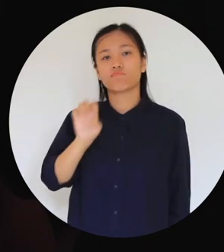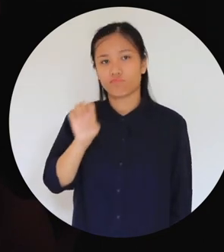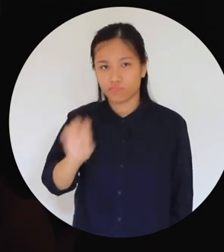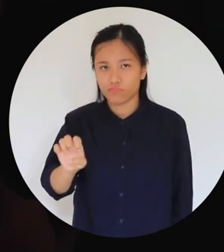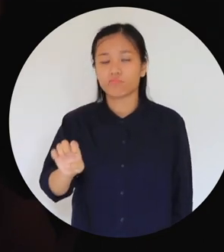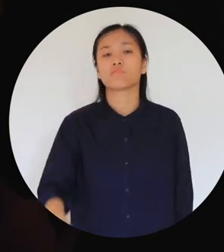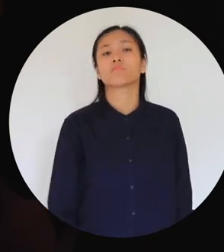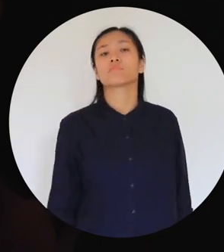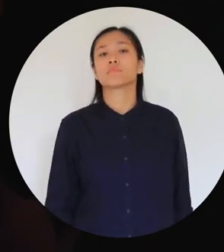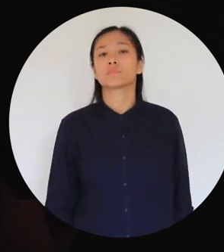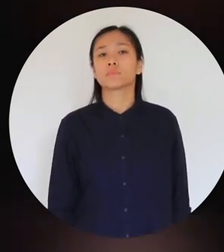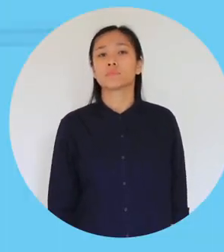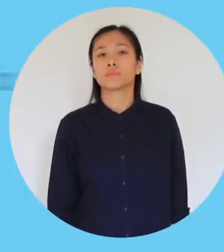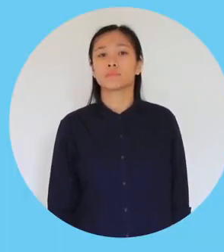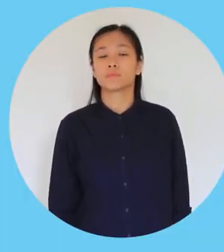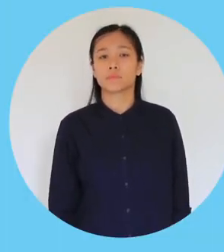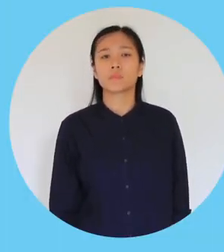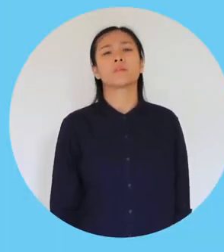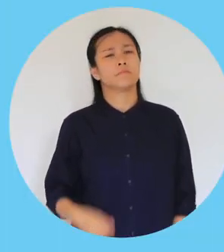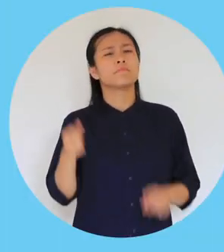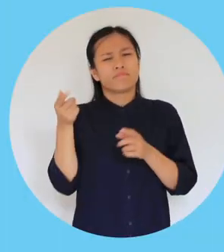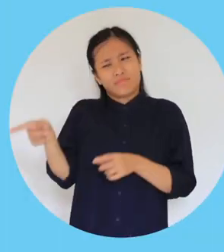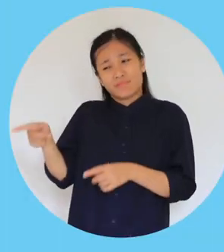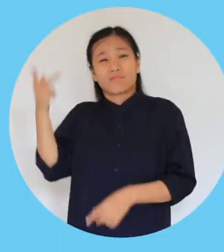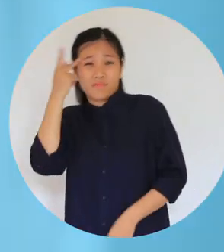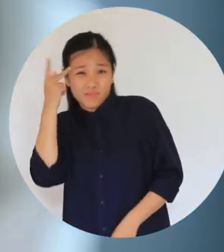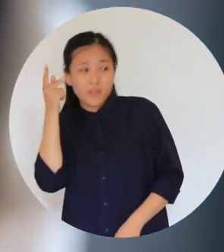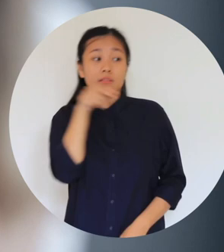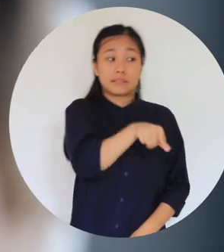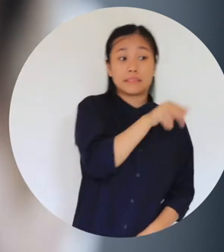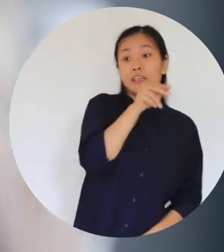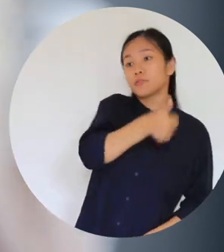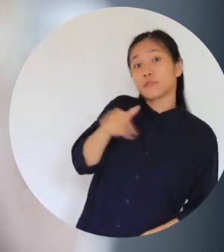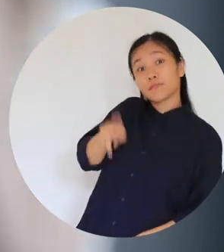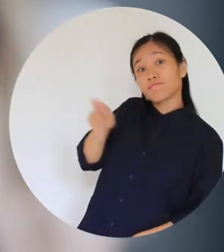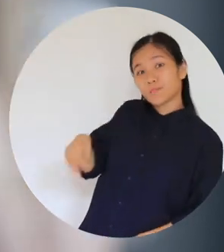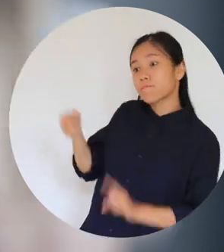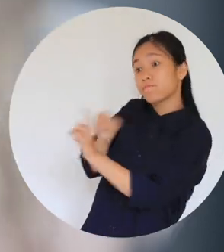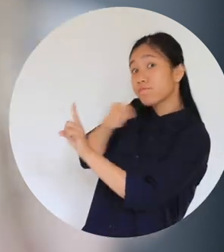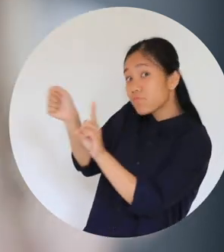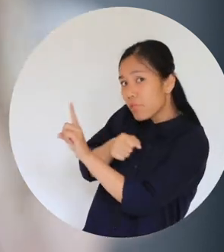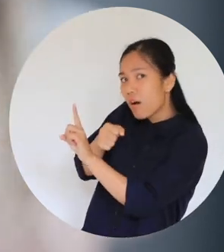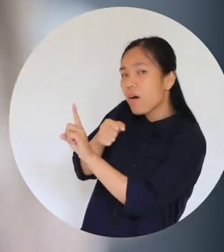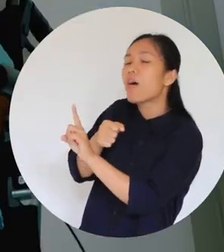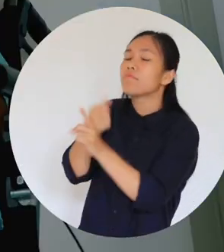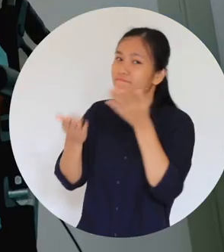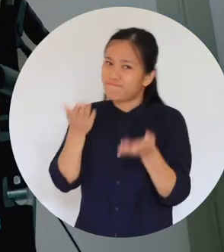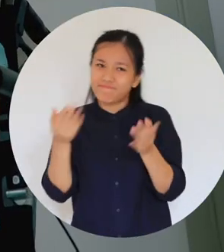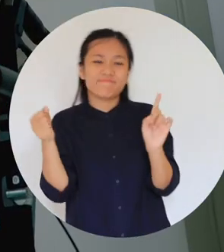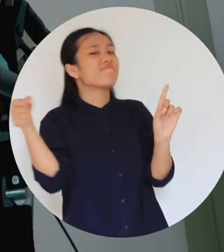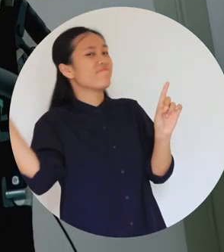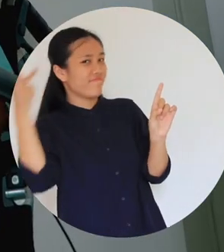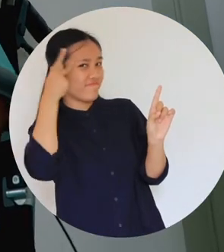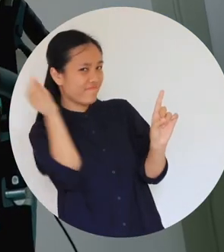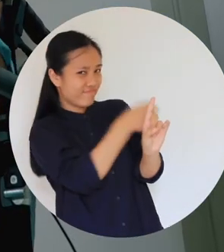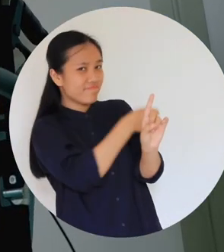tật quan hệ tình dục. Bạo lực có thể diễn ra từ hai phía, không chỉ người khuyết tật bị bạo hành mà ở hướng ngược lại, những người chăm